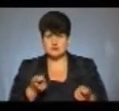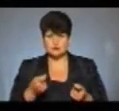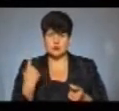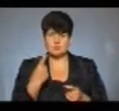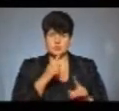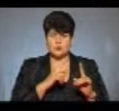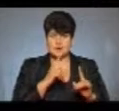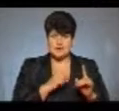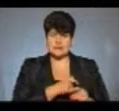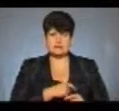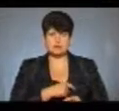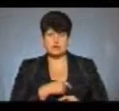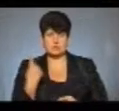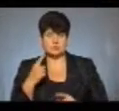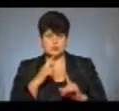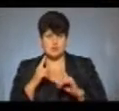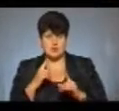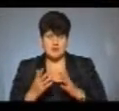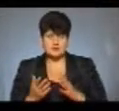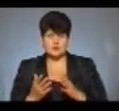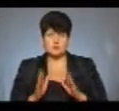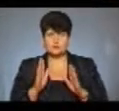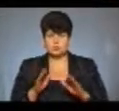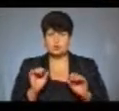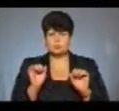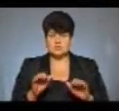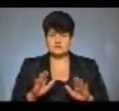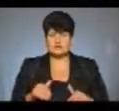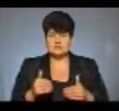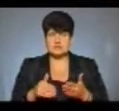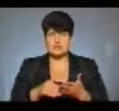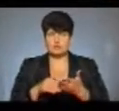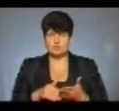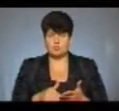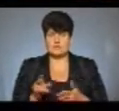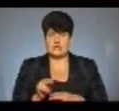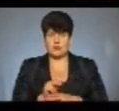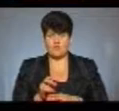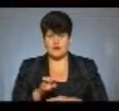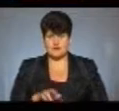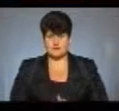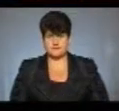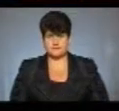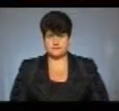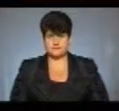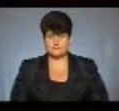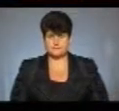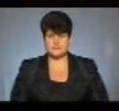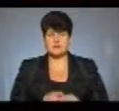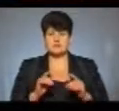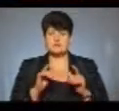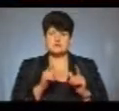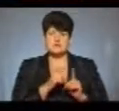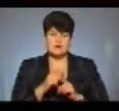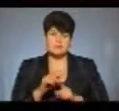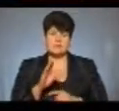обласної ради, до депутатів обласної ради буде можливість надання допомоги на лікування. За словами Вадима